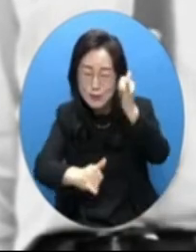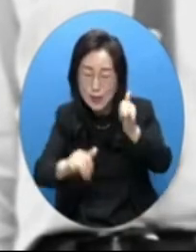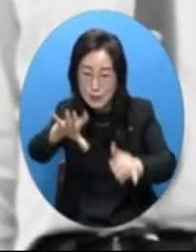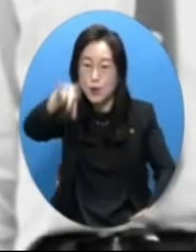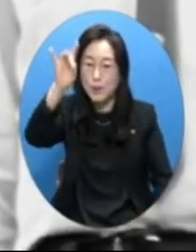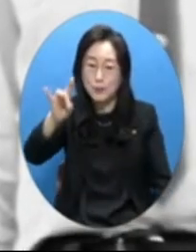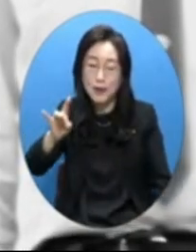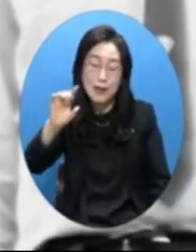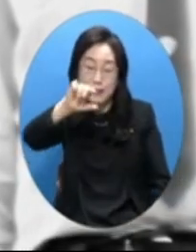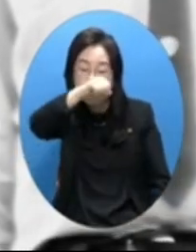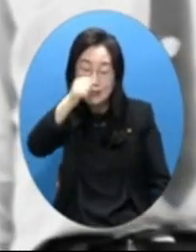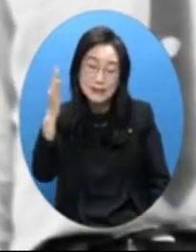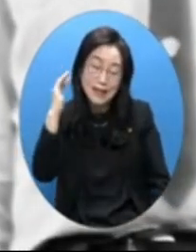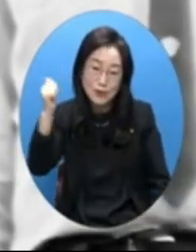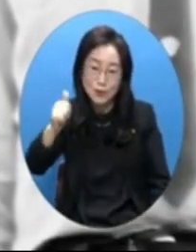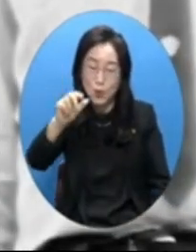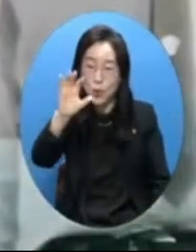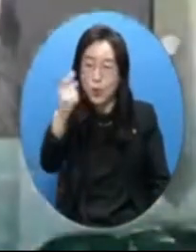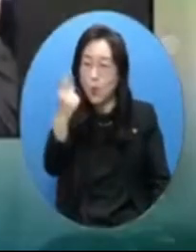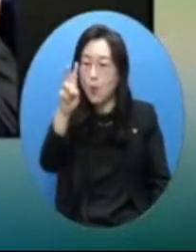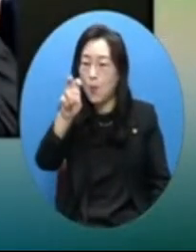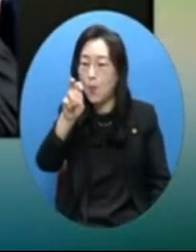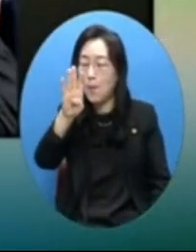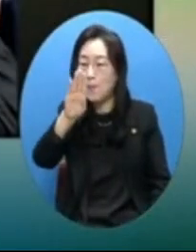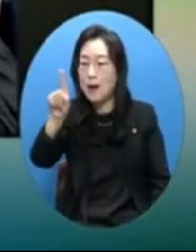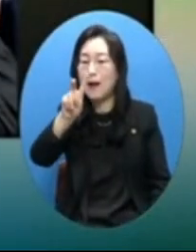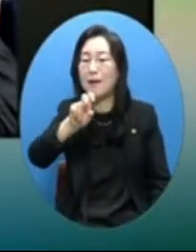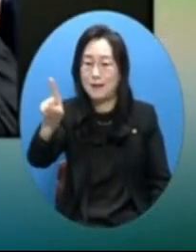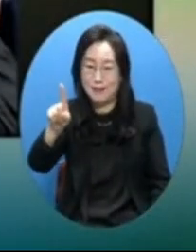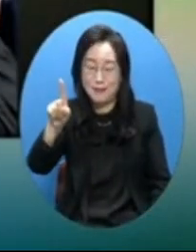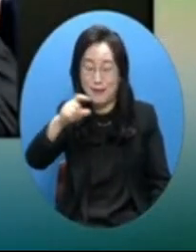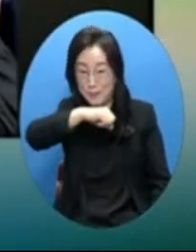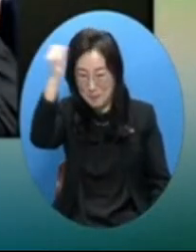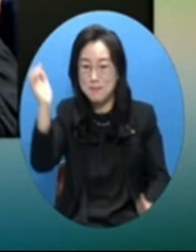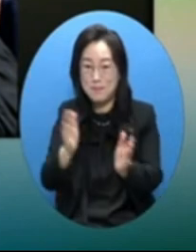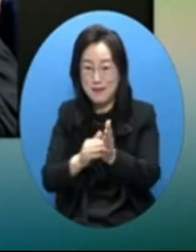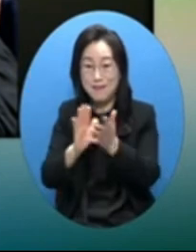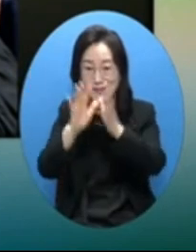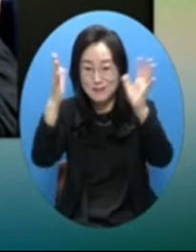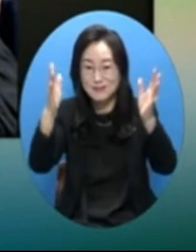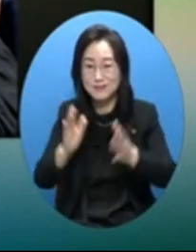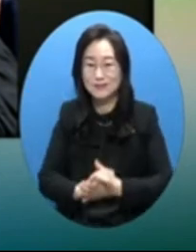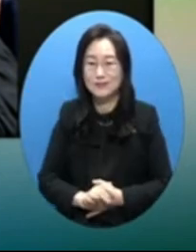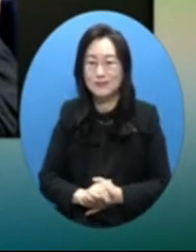처음으로 흑인 대통령 버락 오바마가 당선이 되게 됩니다 할렐루야